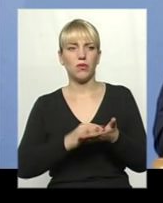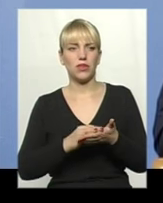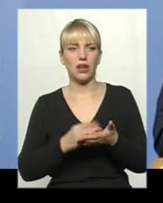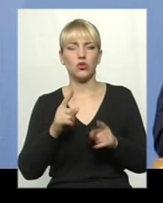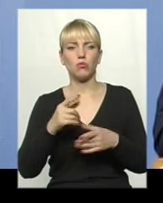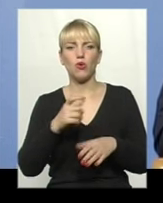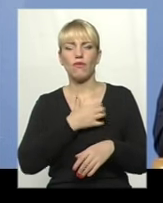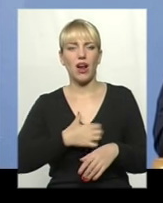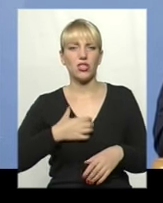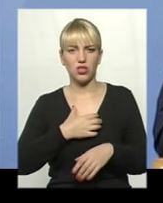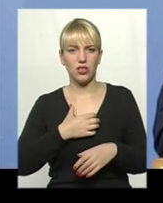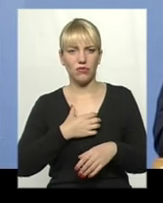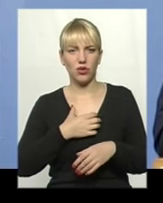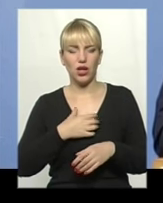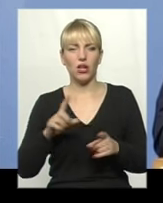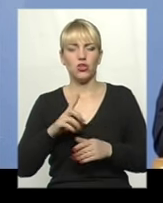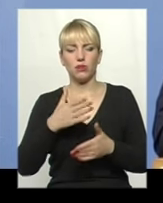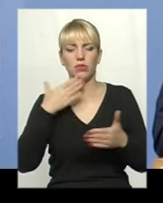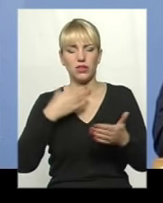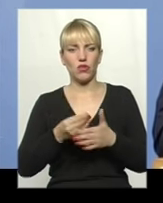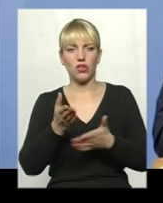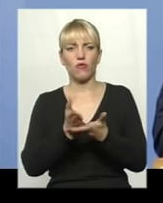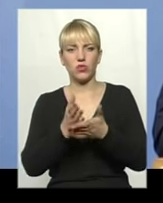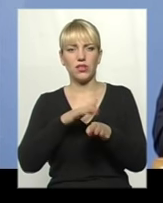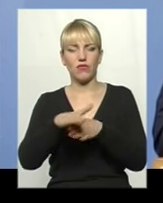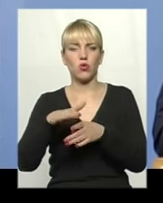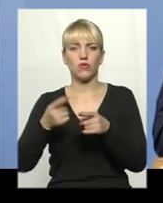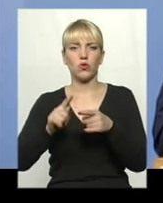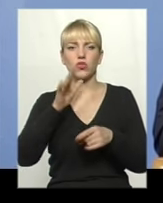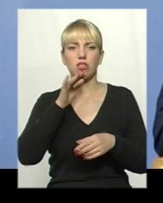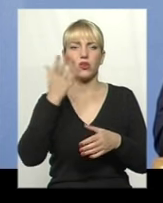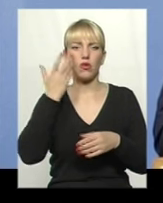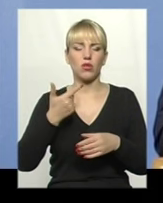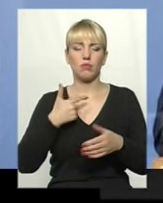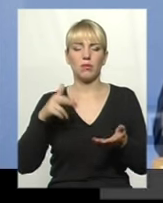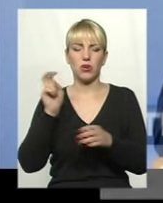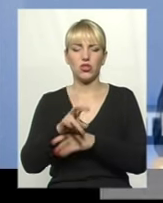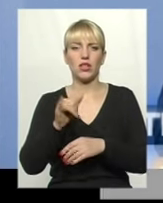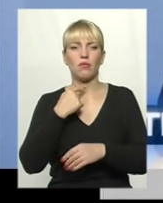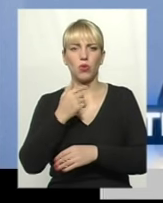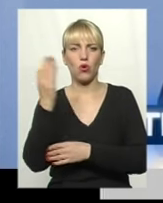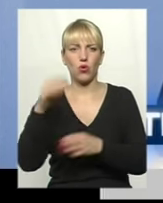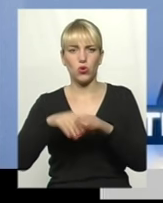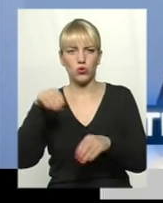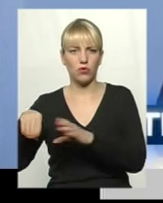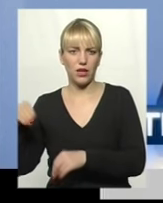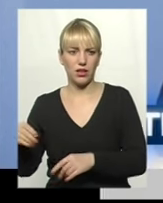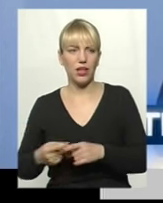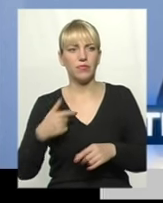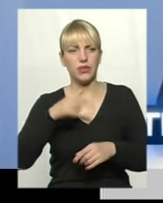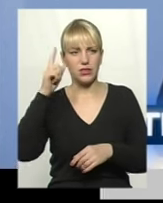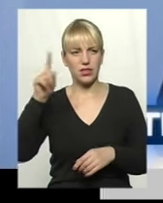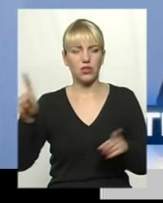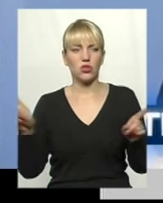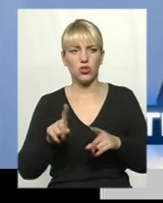дуже важливо, щоб ми свою функцію виконували не тільки в той час, коли ми прийшли і проголосували. Я вважаю, що